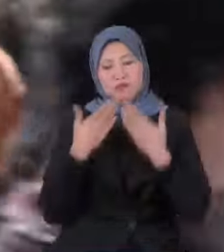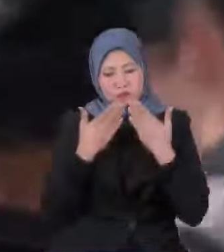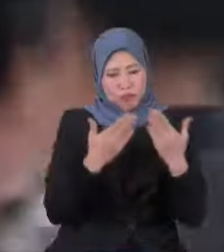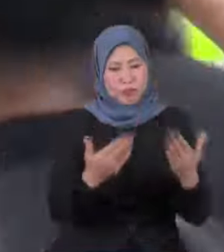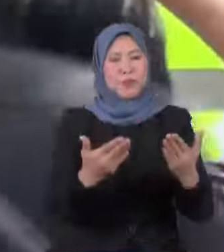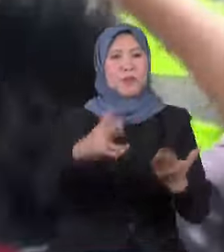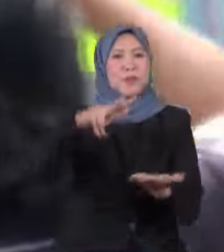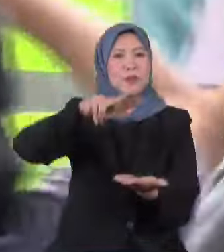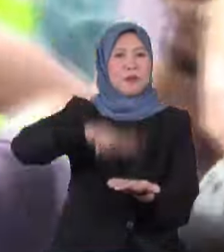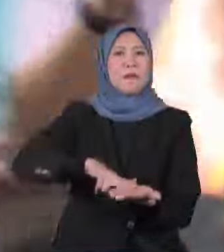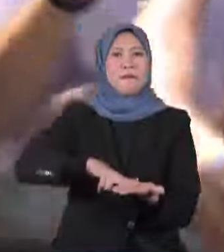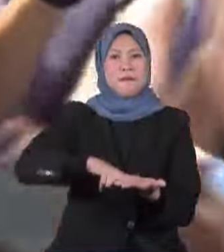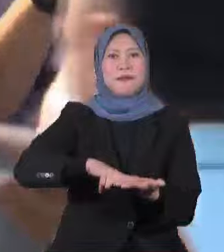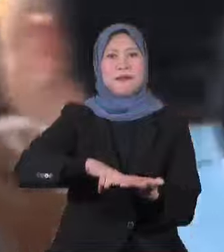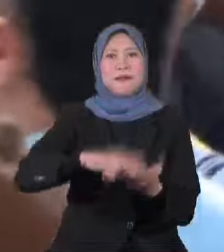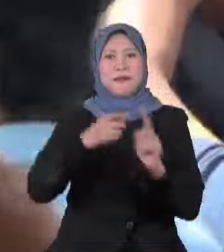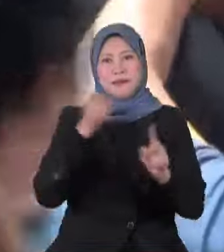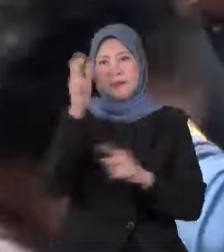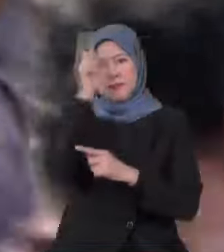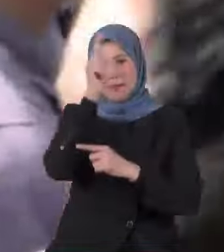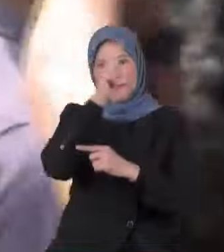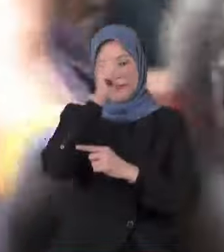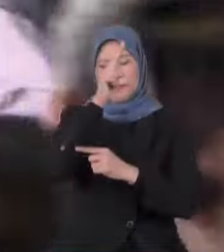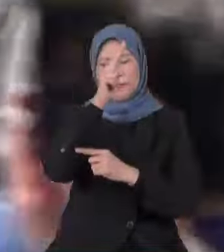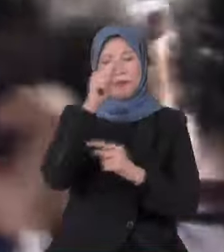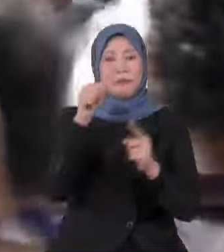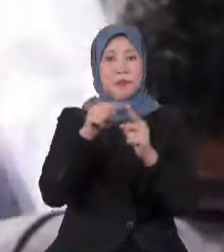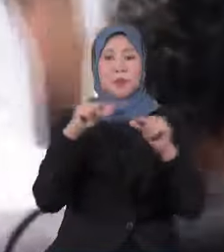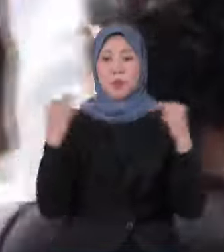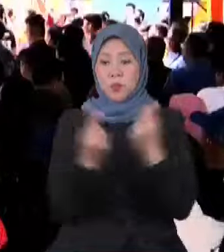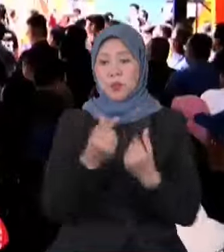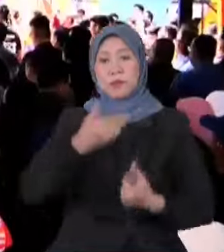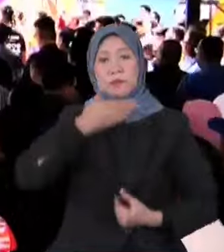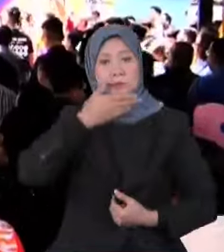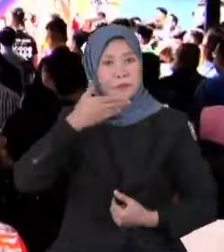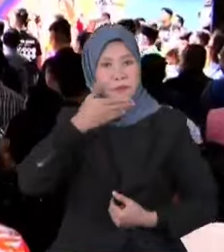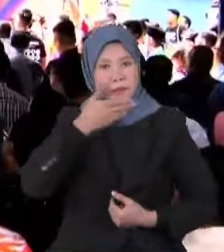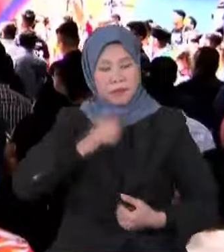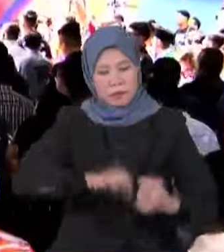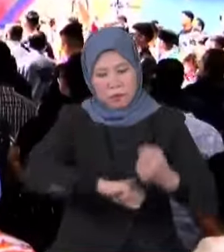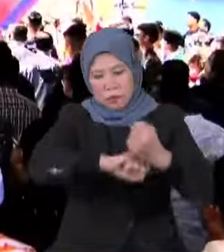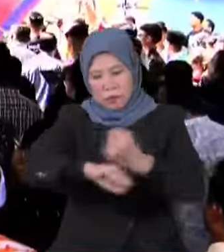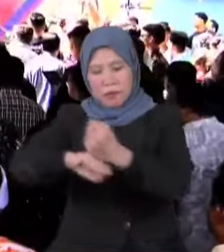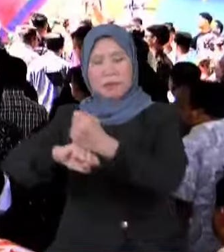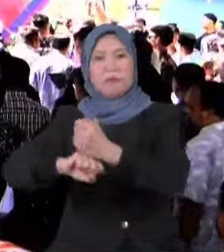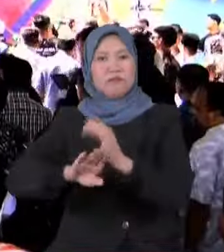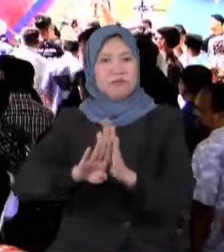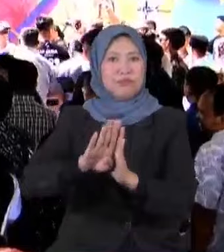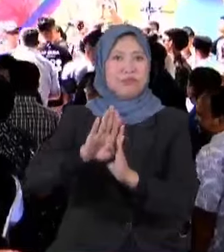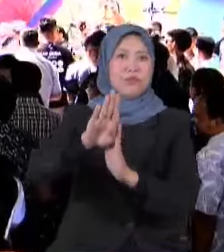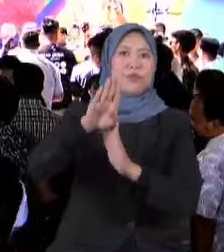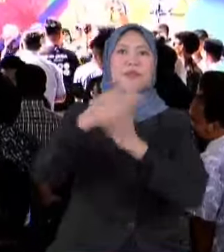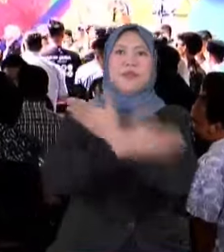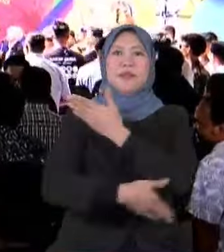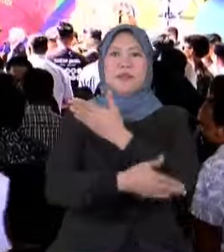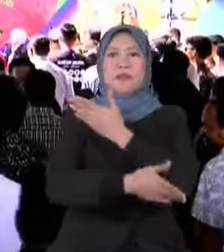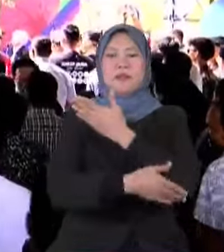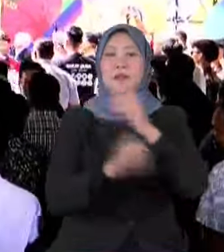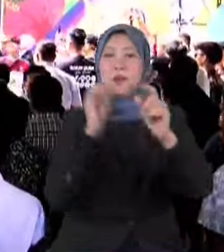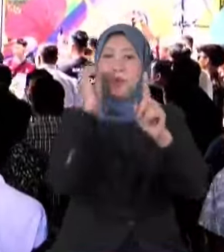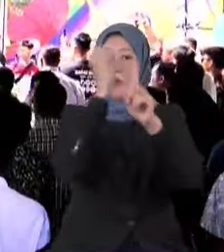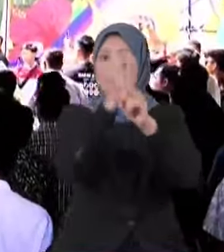dan pengiktirafan daripada pihak kerajaan kepada golongan belia yang menyumbang kepada pembangunan negara.